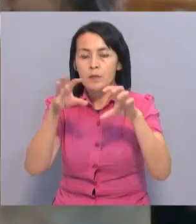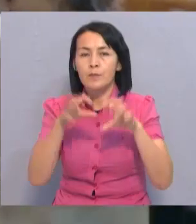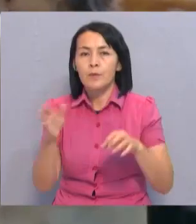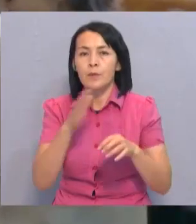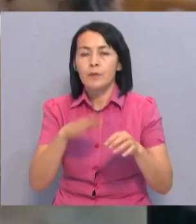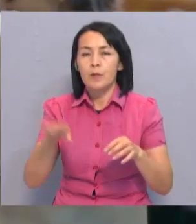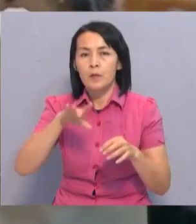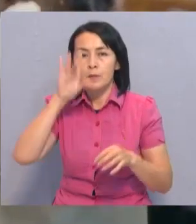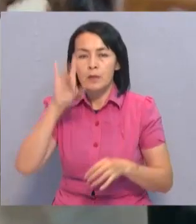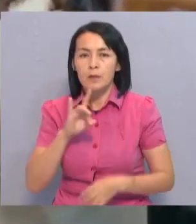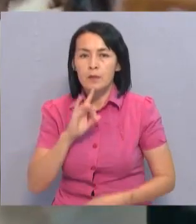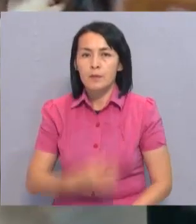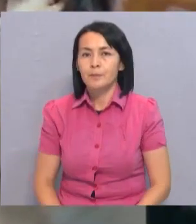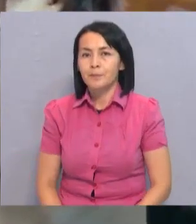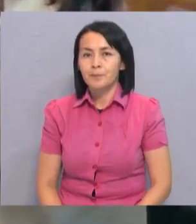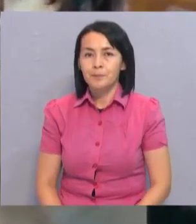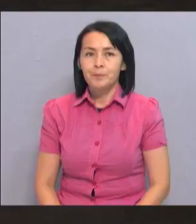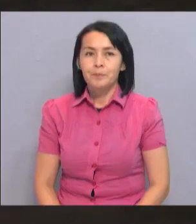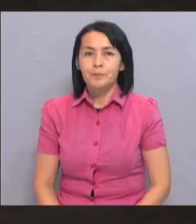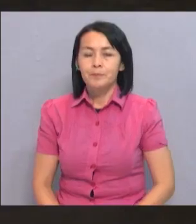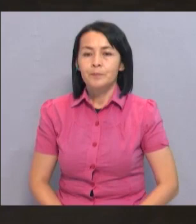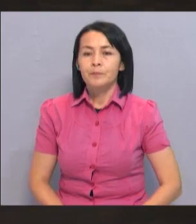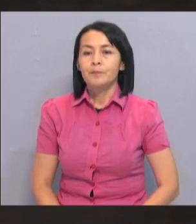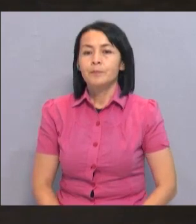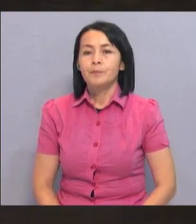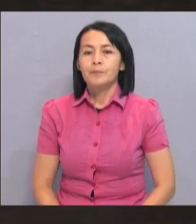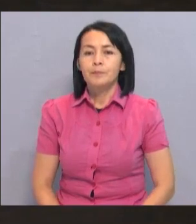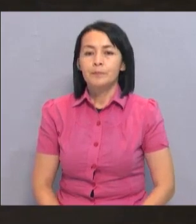правонарушениях Республики Казахстан. Ружан Жиренбаева, Нурлыбек Аскарулы, новости.